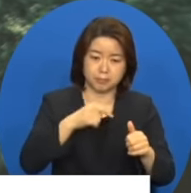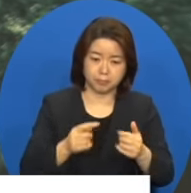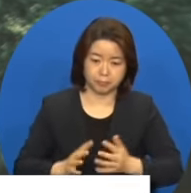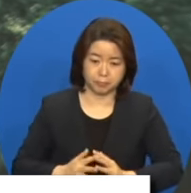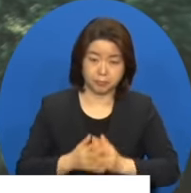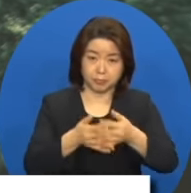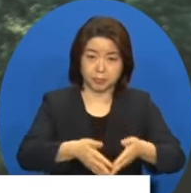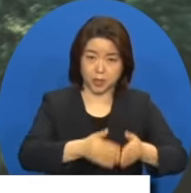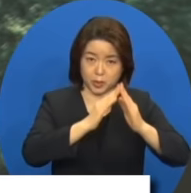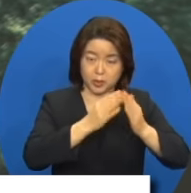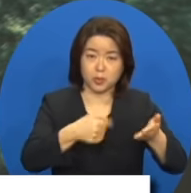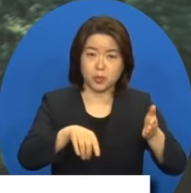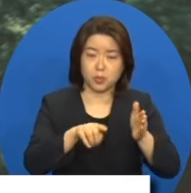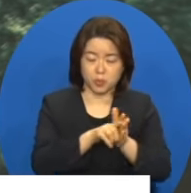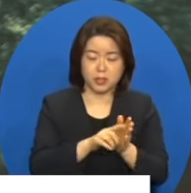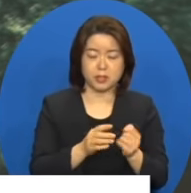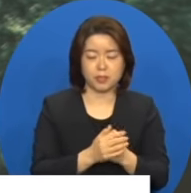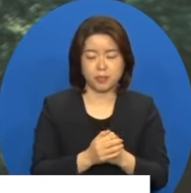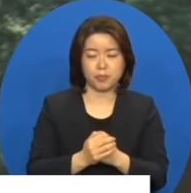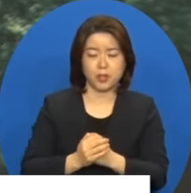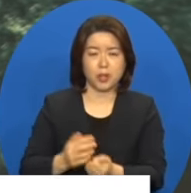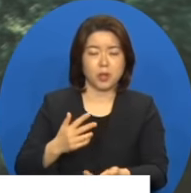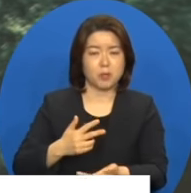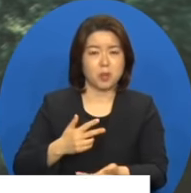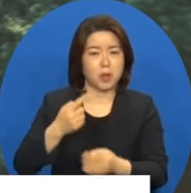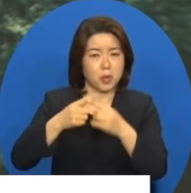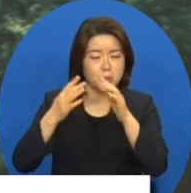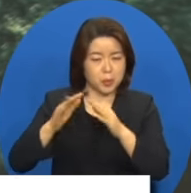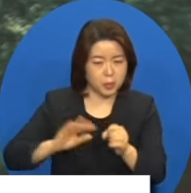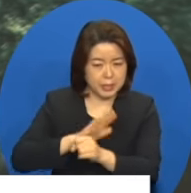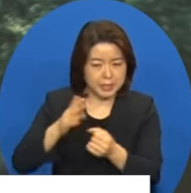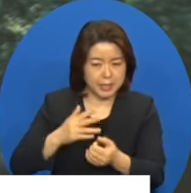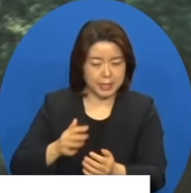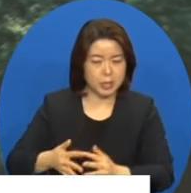위해서 교회사랑주일 건축헌금을 했습니다.